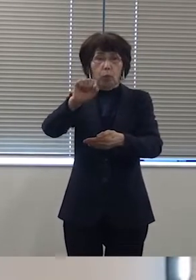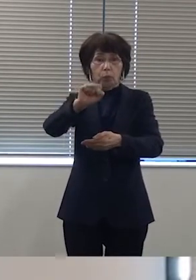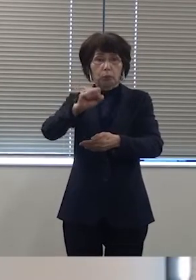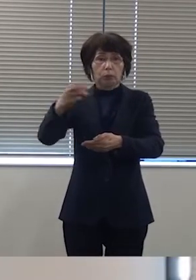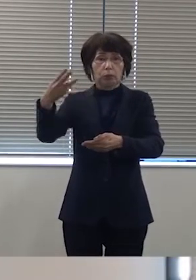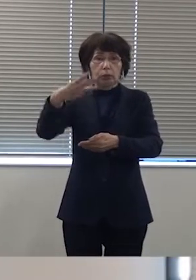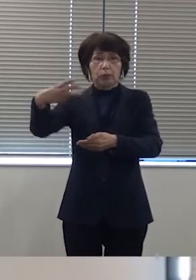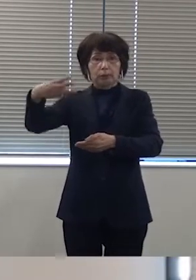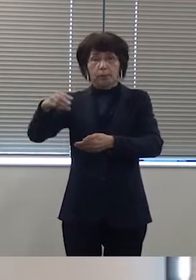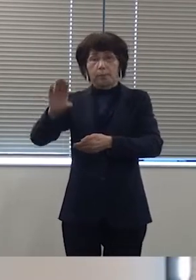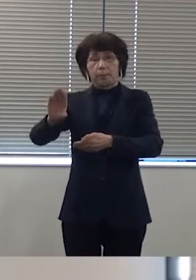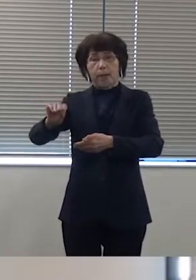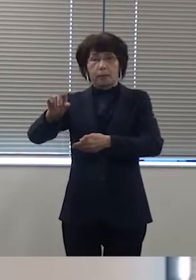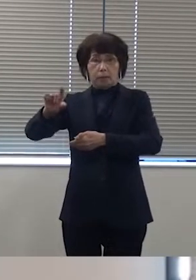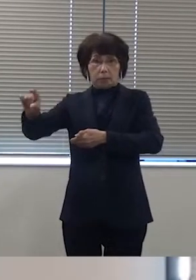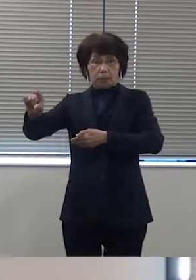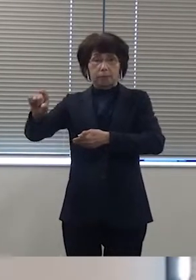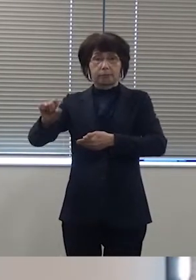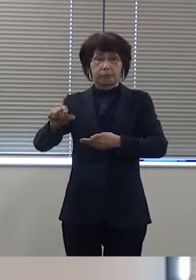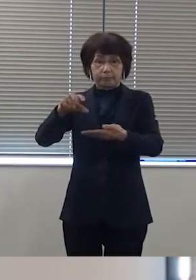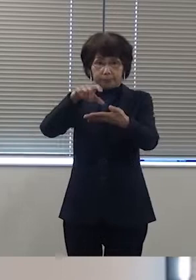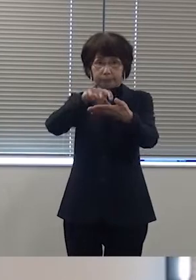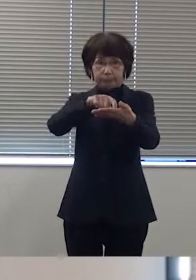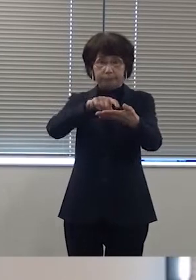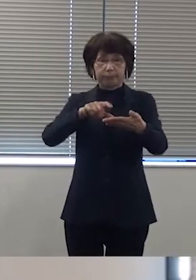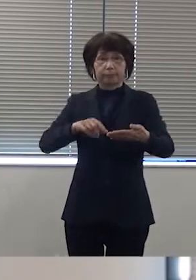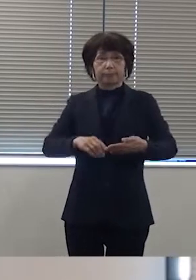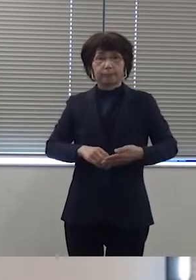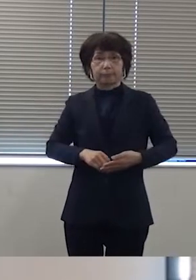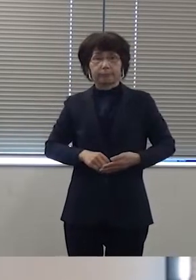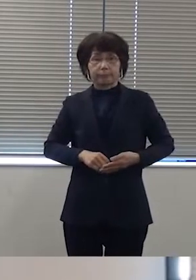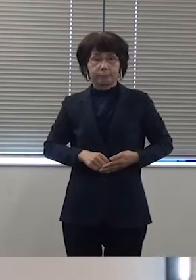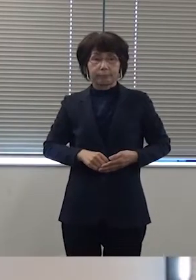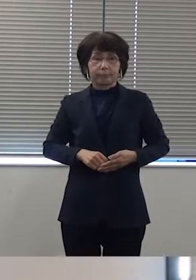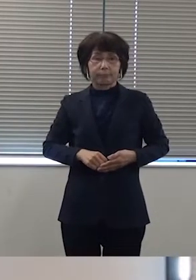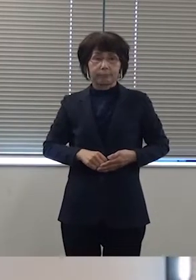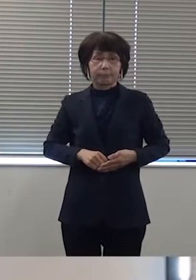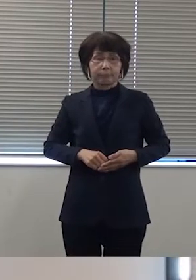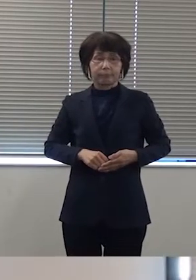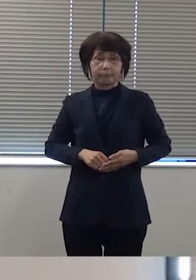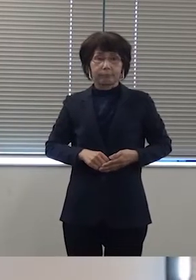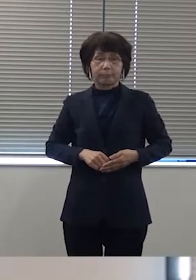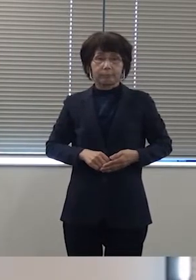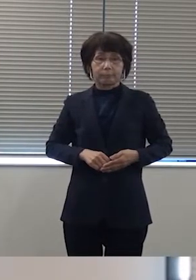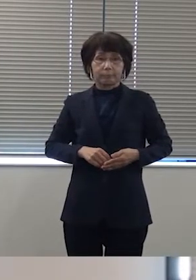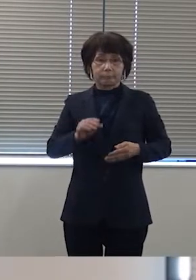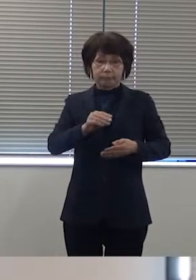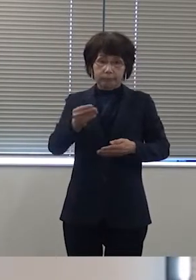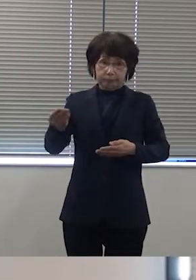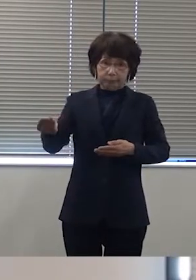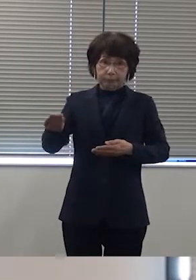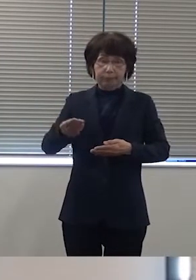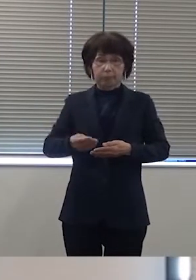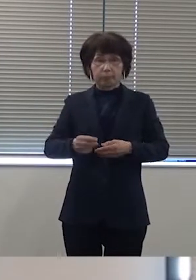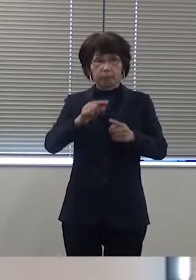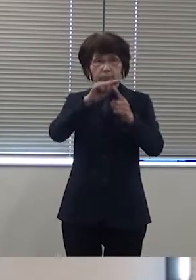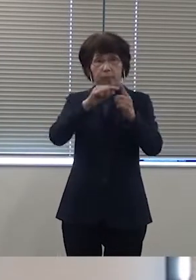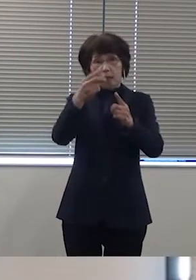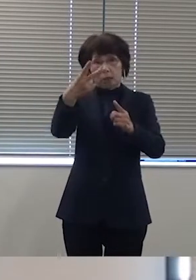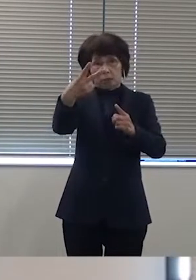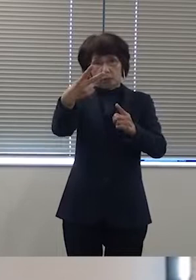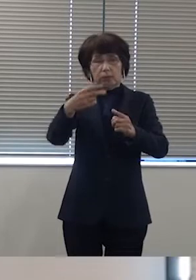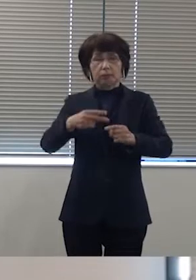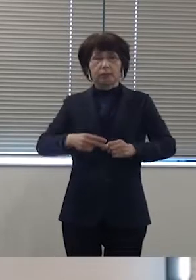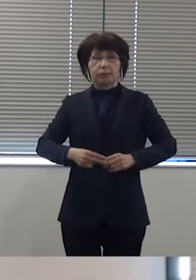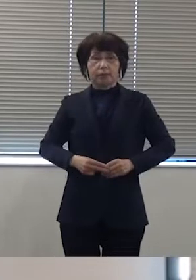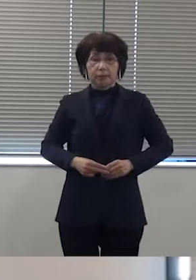千万ぐらいということになっております。それで、1枚開けていただきまして、2